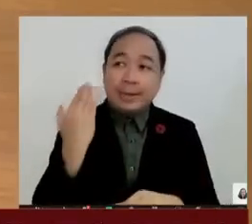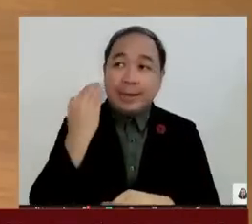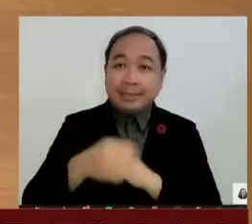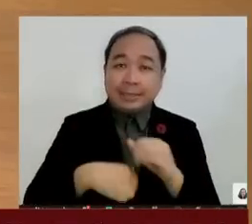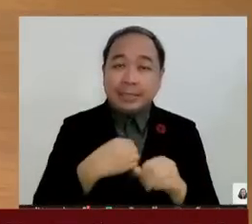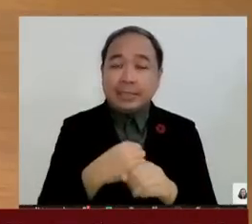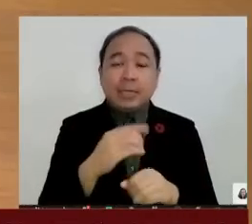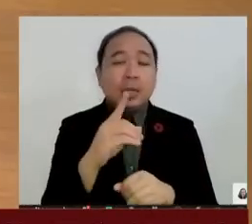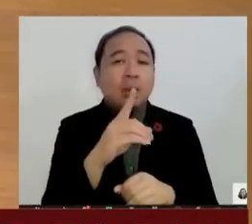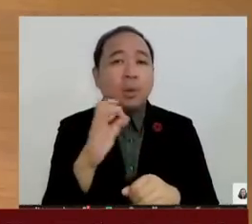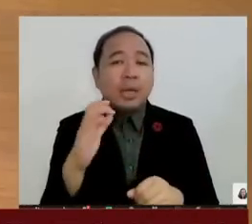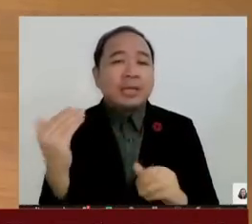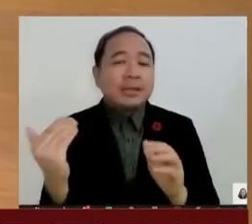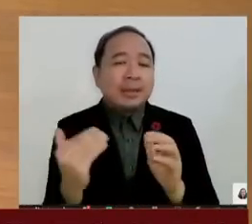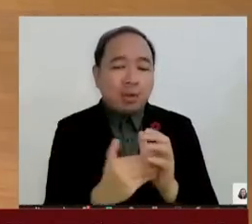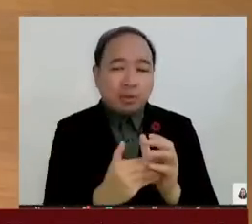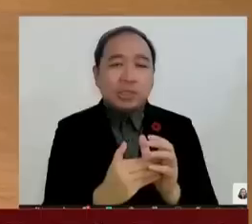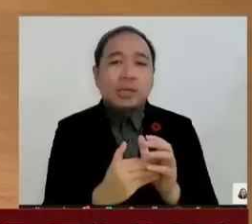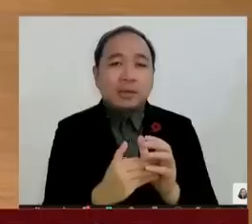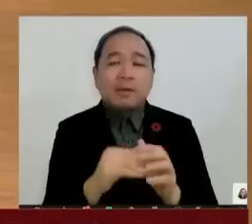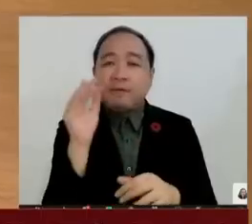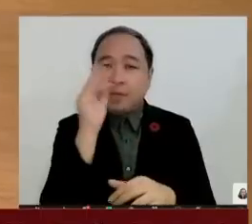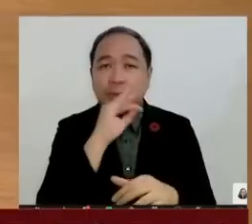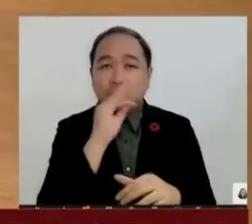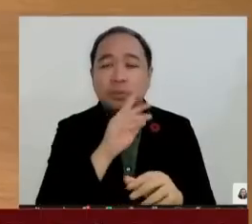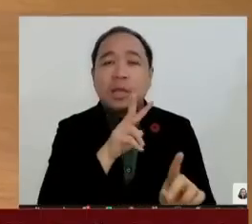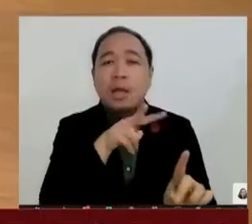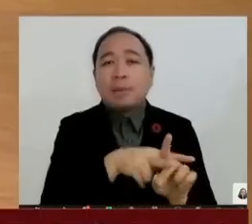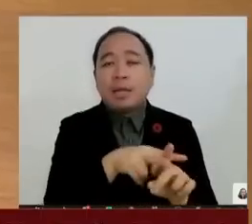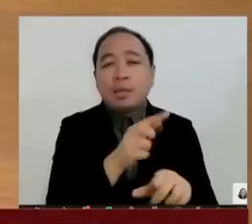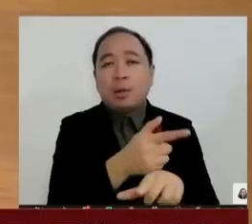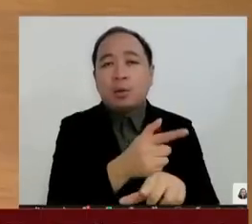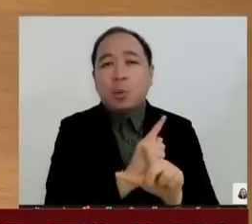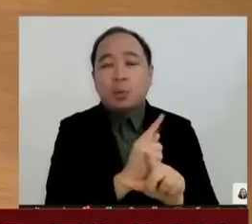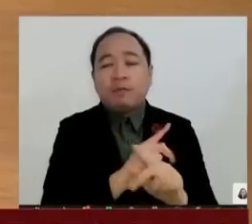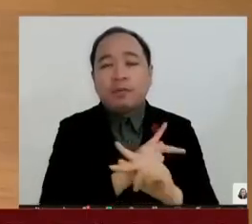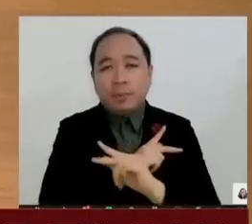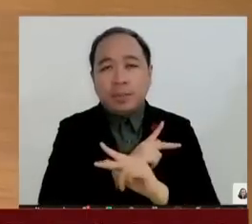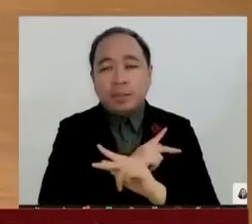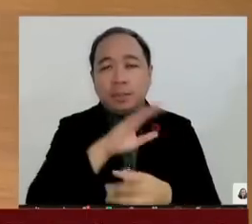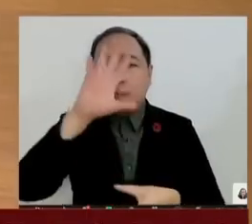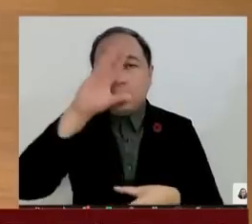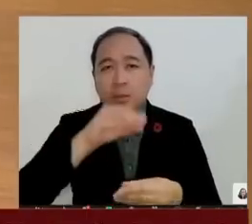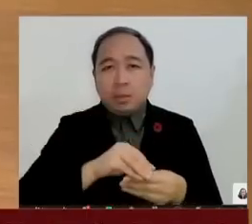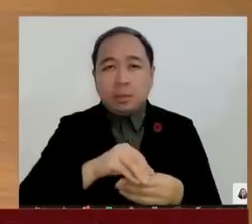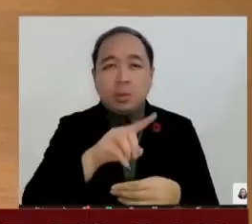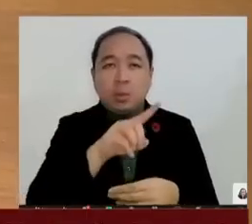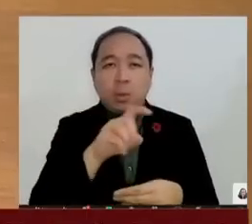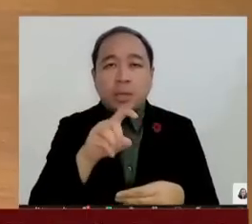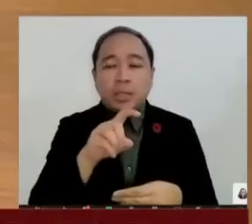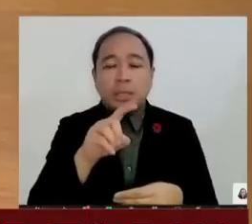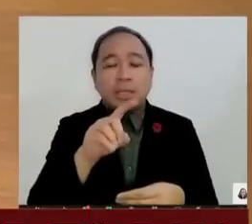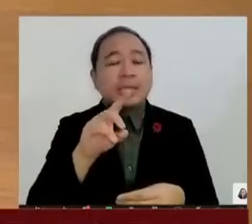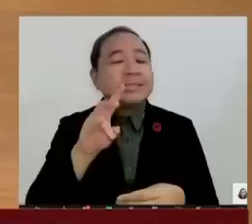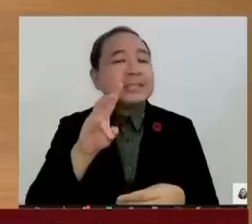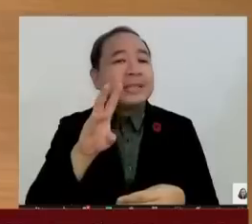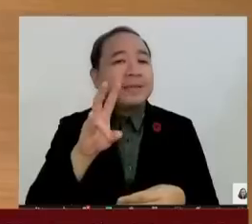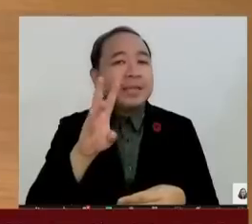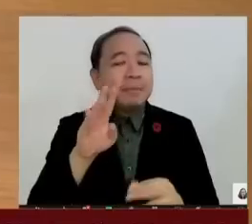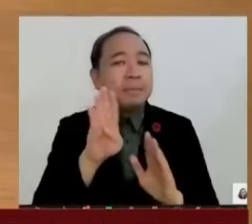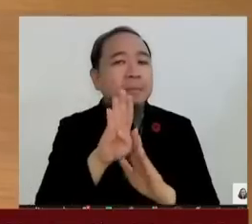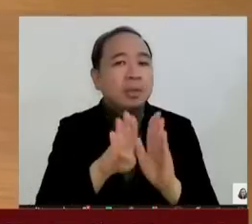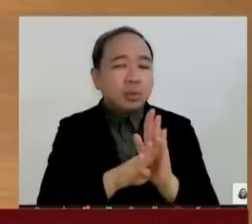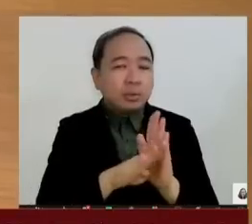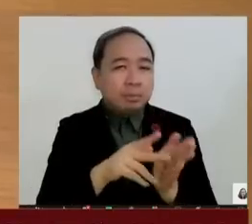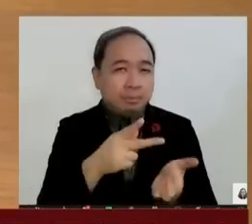kumuha ng housing loan sa Pag-ibig na nagkakahalaga ng 117 bilyon na piso.